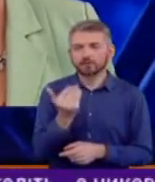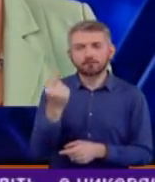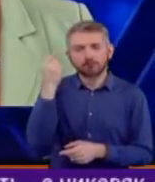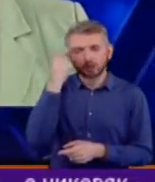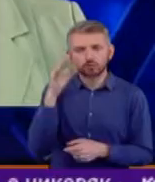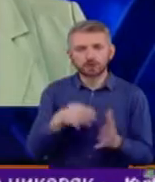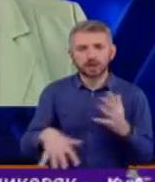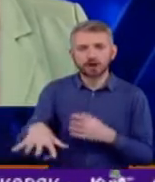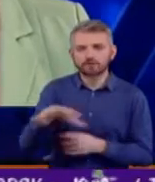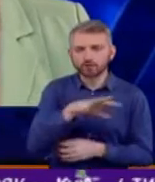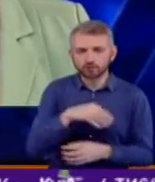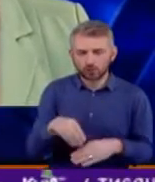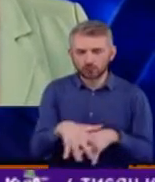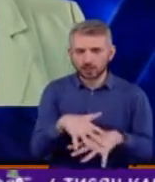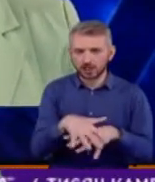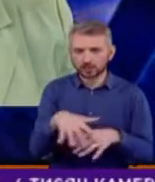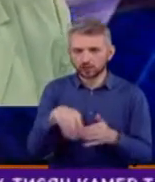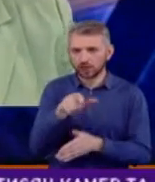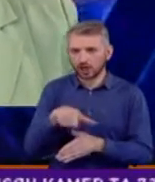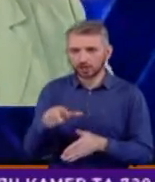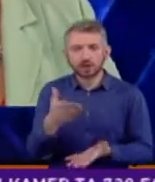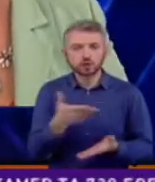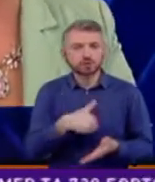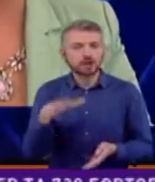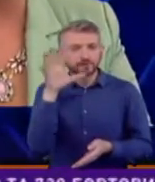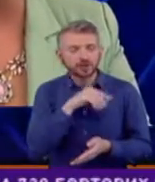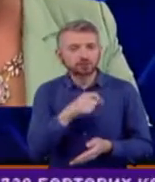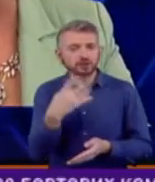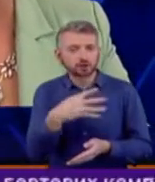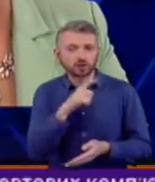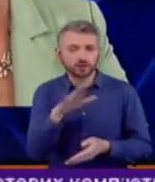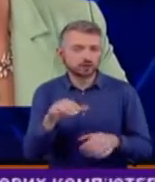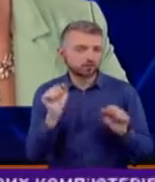подумать о всем электорате. Если можно мы просто за 40 хвилин,